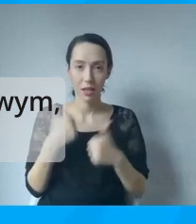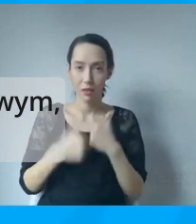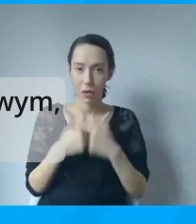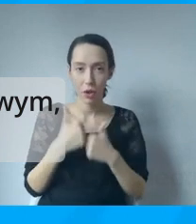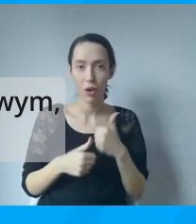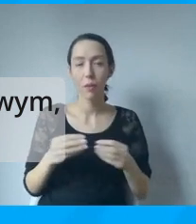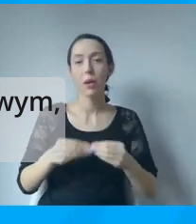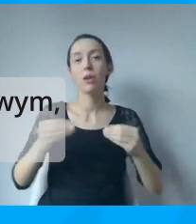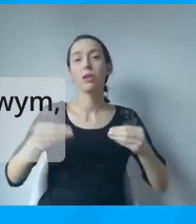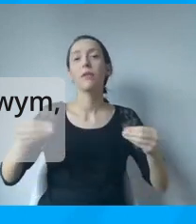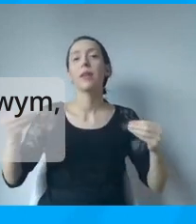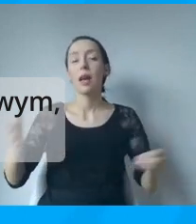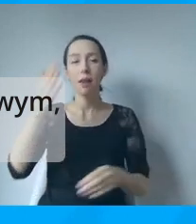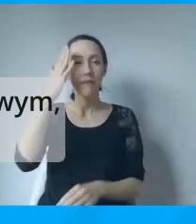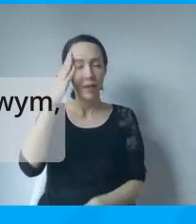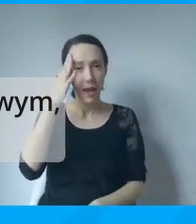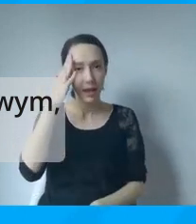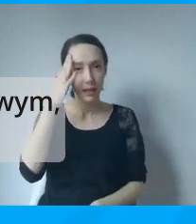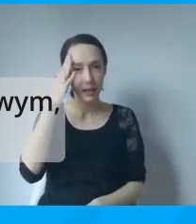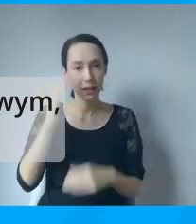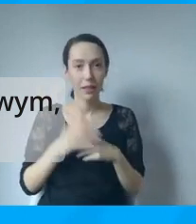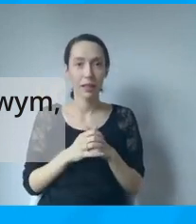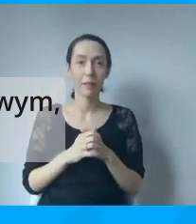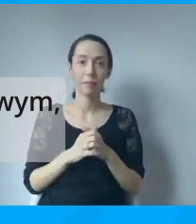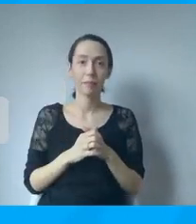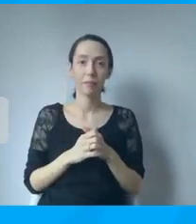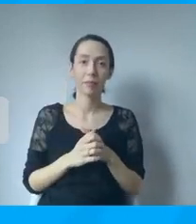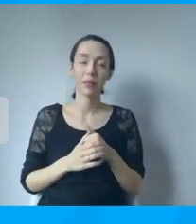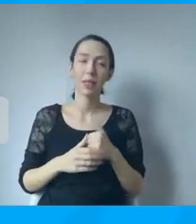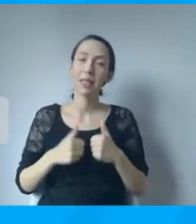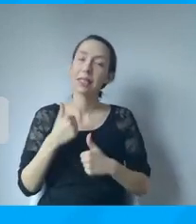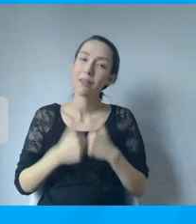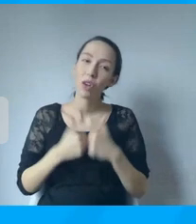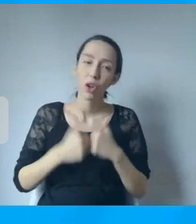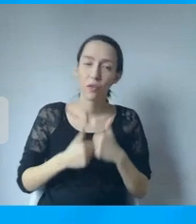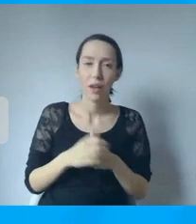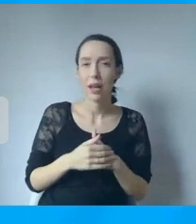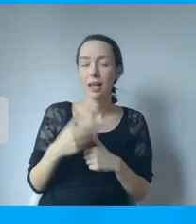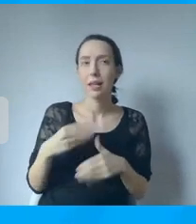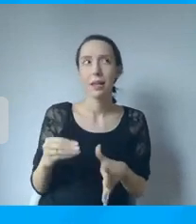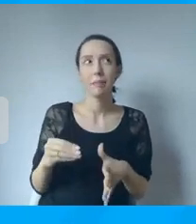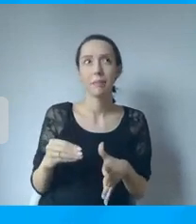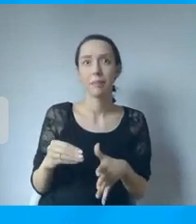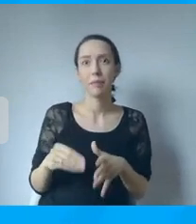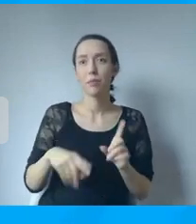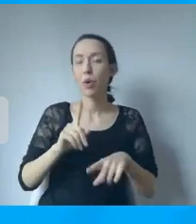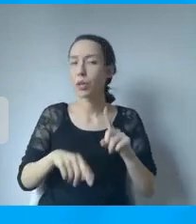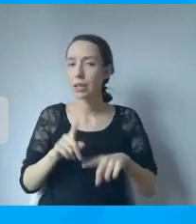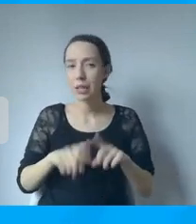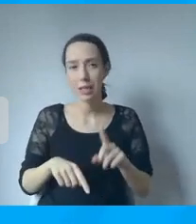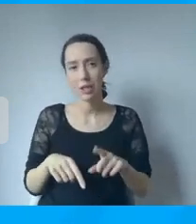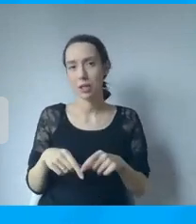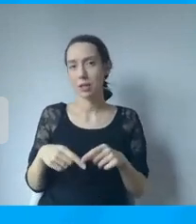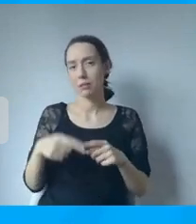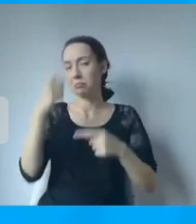poszerzaniem jakby wiedzy w danej branży, tak? A nie w jakiś taki, a nie po prostu dzielenie